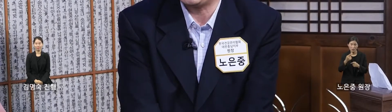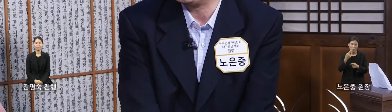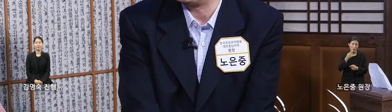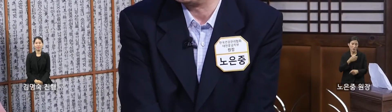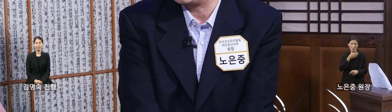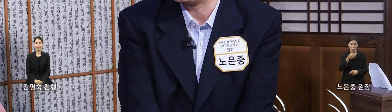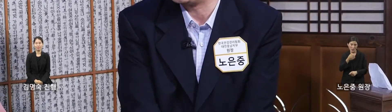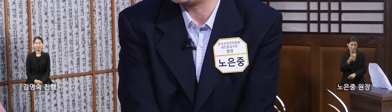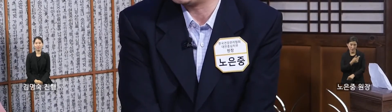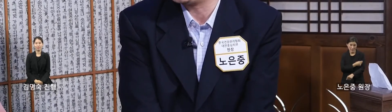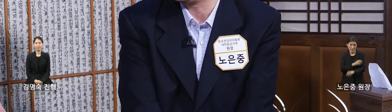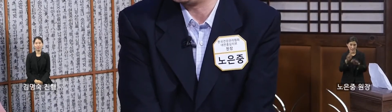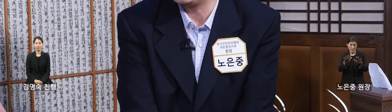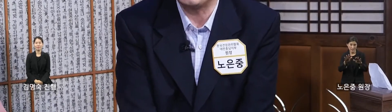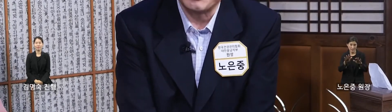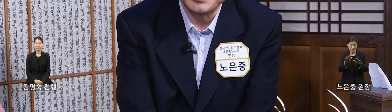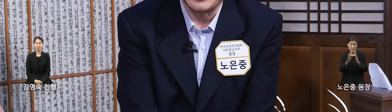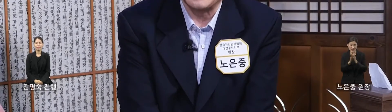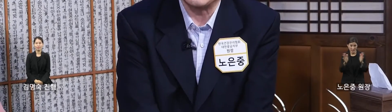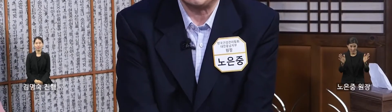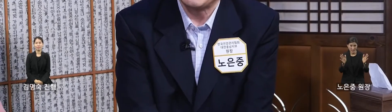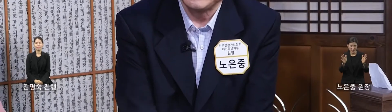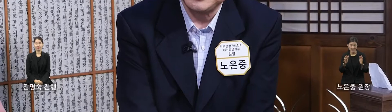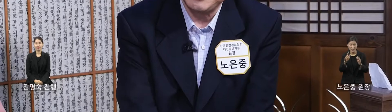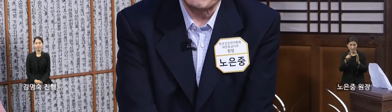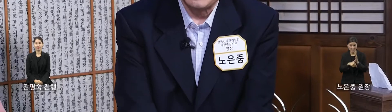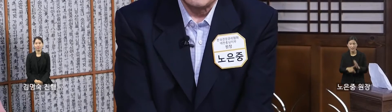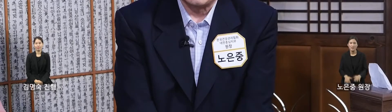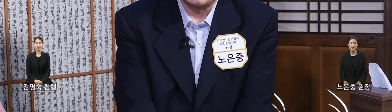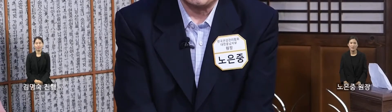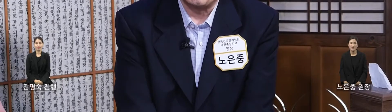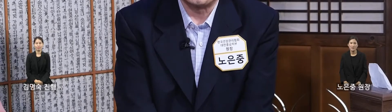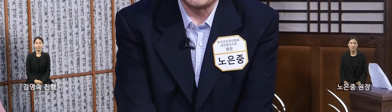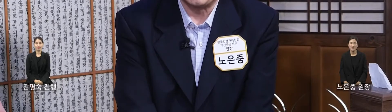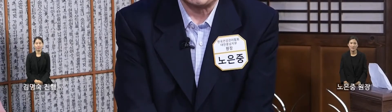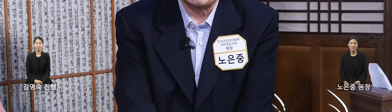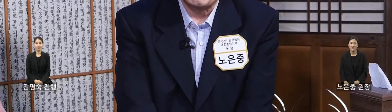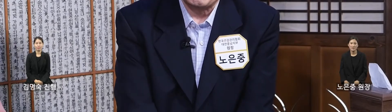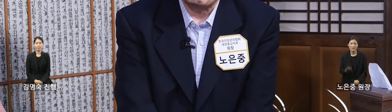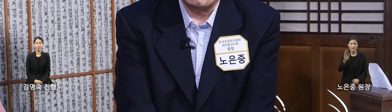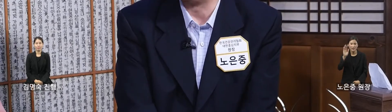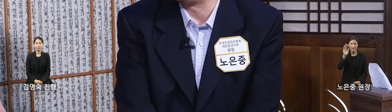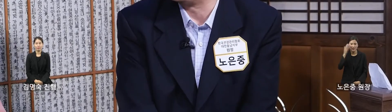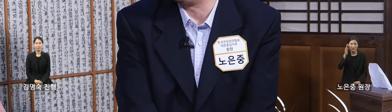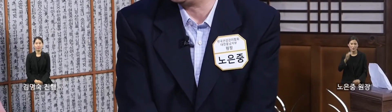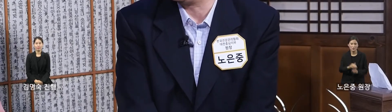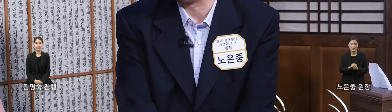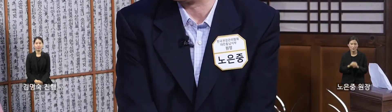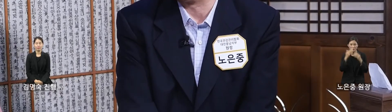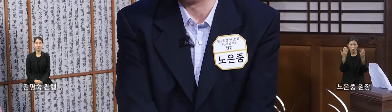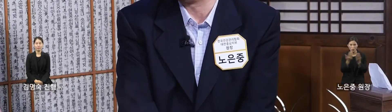이제 이제 서서히 시작을 해야 될 시기이고요. 예, 그게. 근데 이제 그 요즘에는 모든